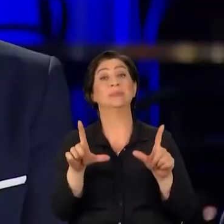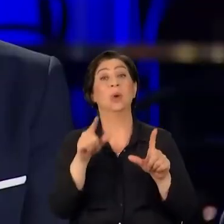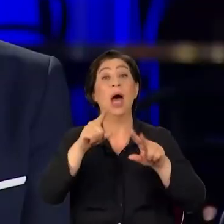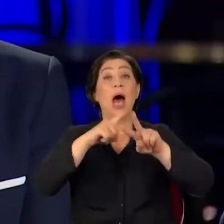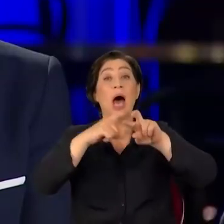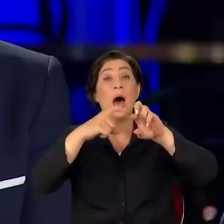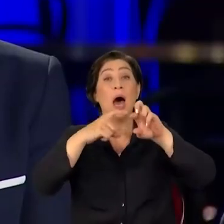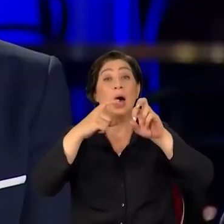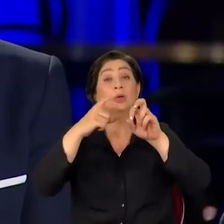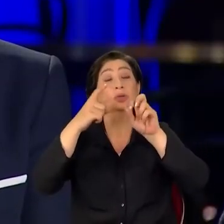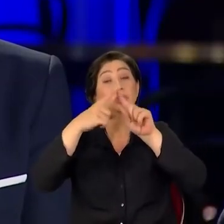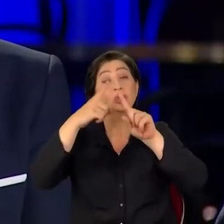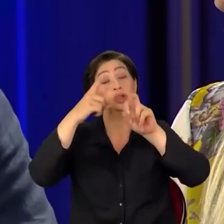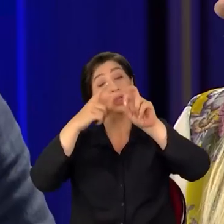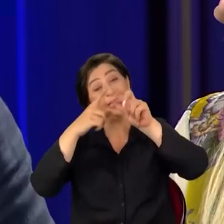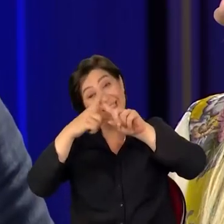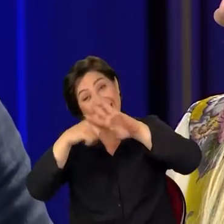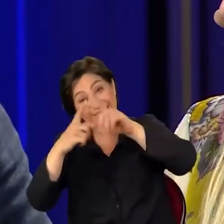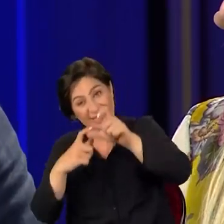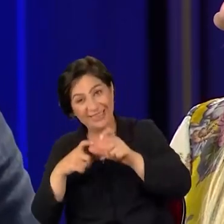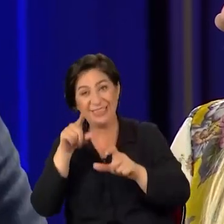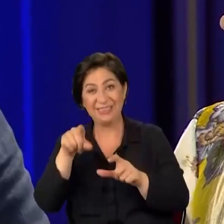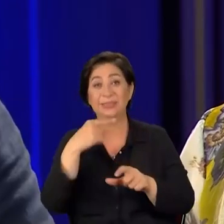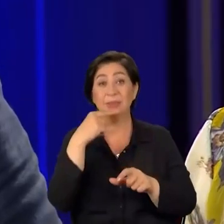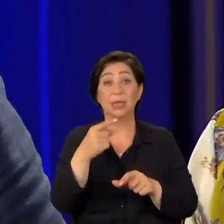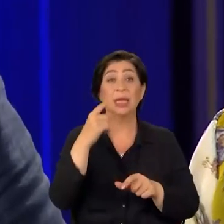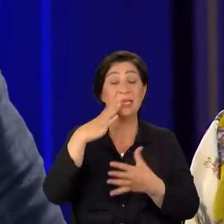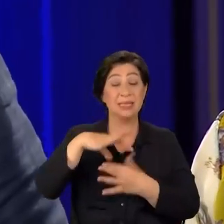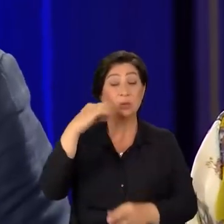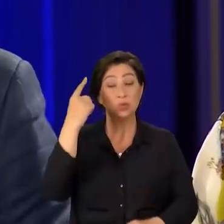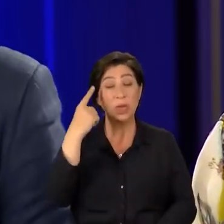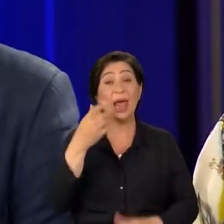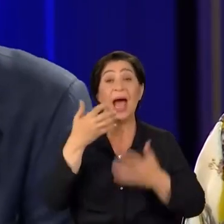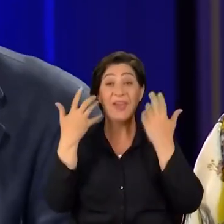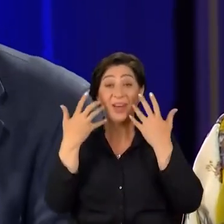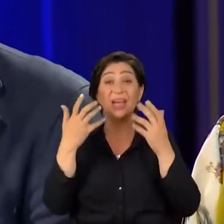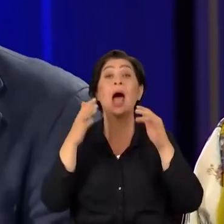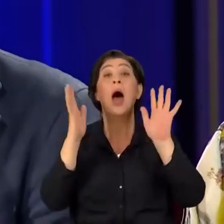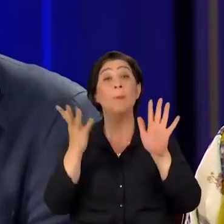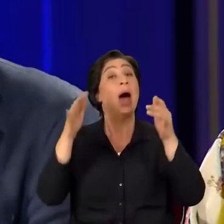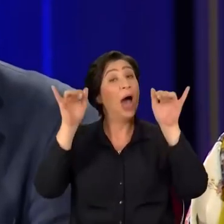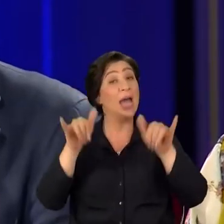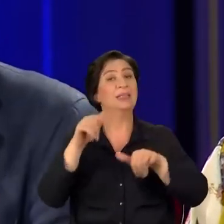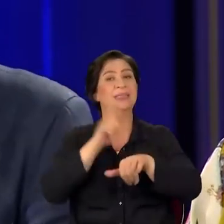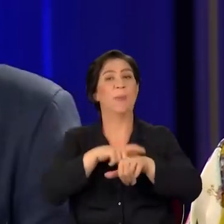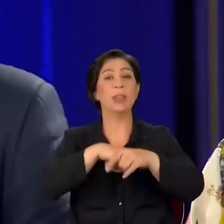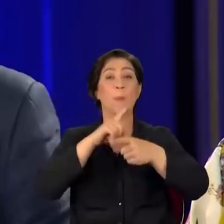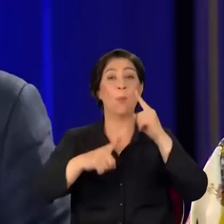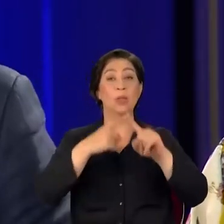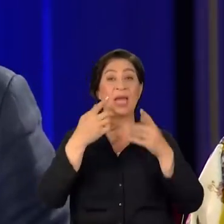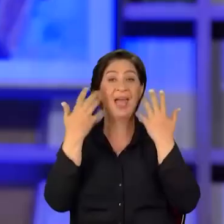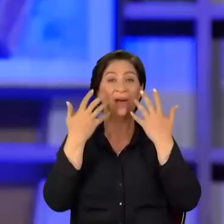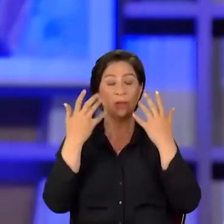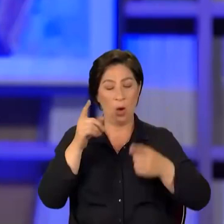Aristoteles'e geleyim. Aristoteles der ki, insan düşünen hayvandır ama aynı zamanda politik hayvandır. Yani